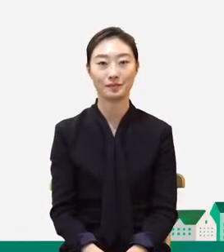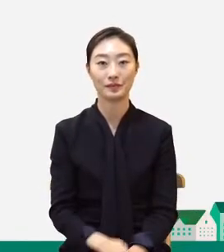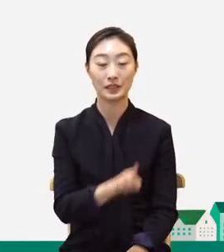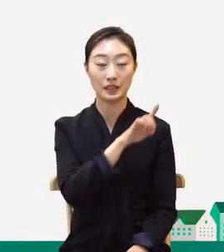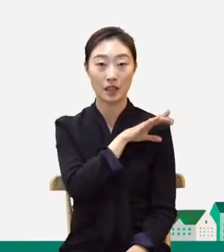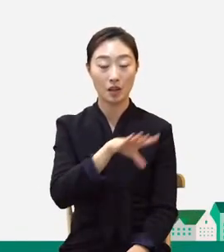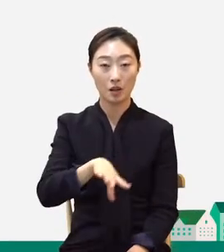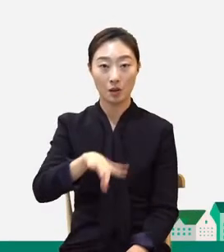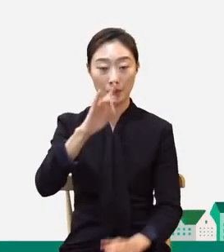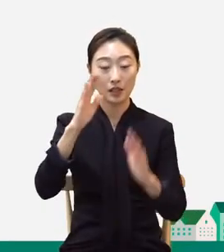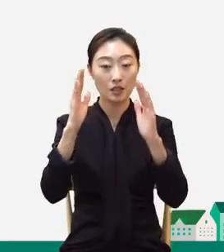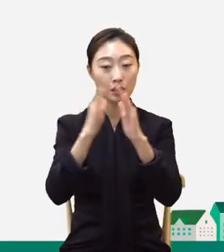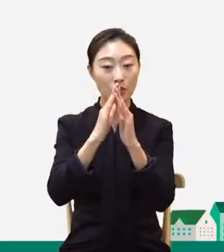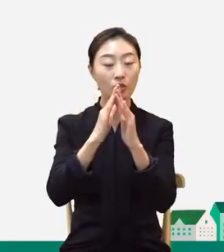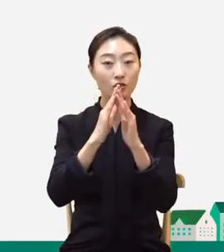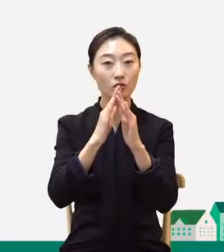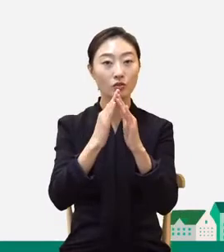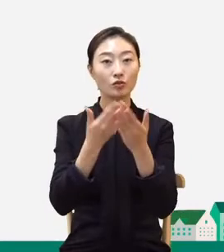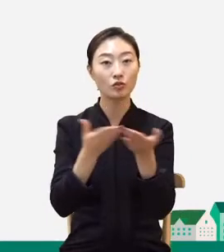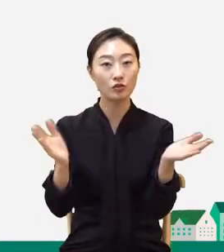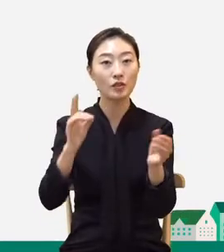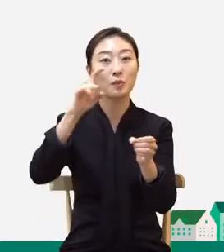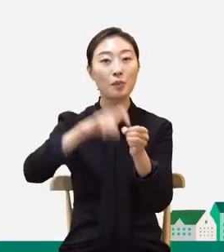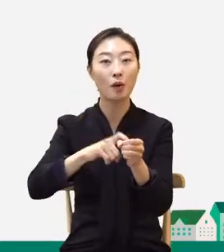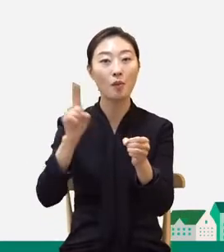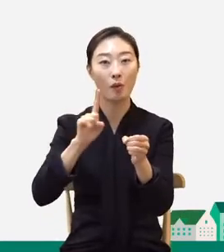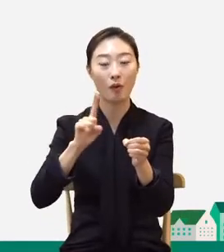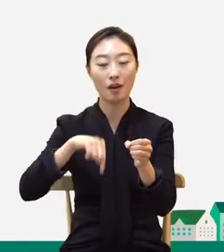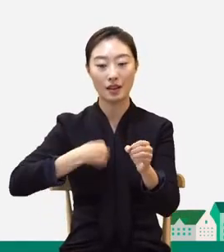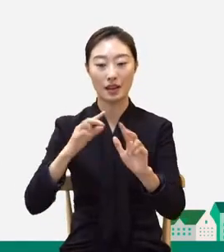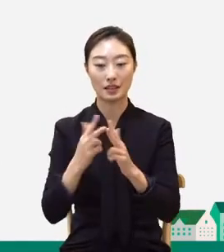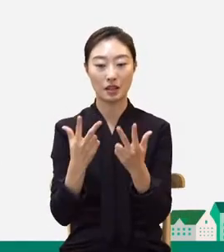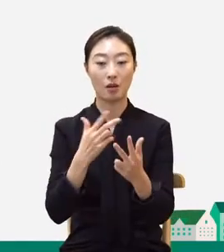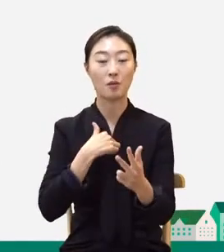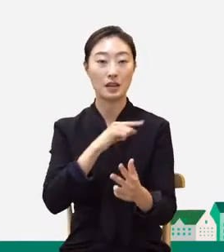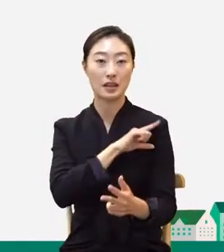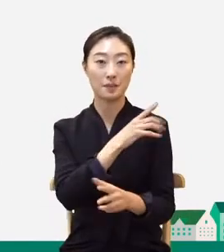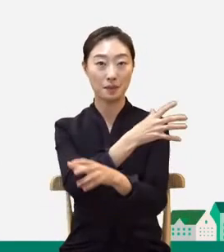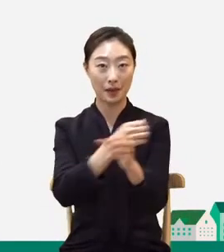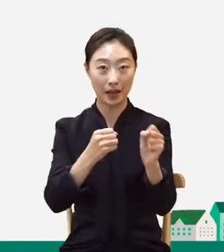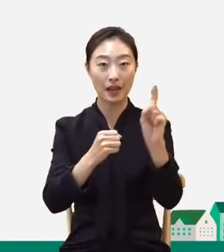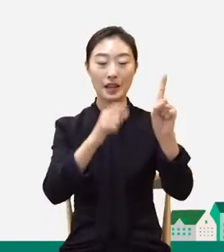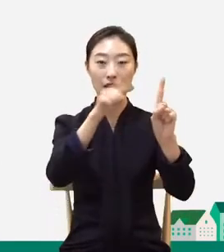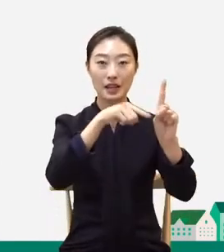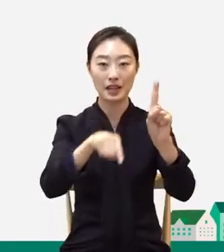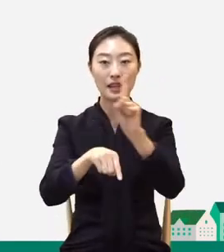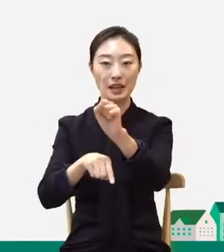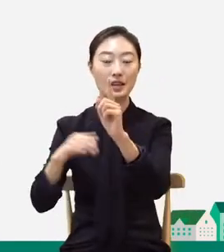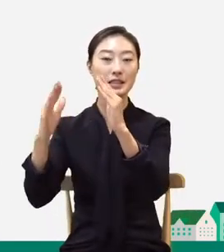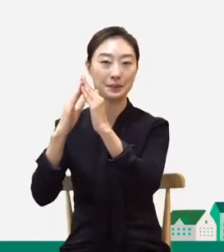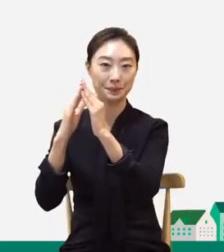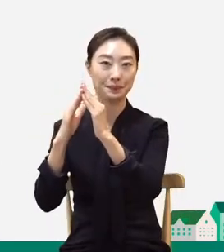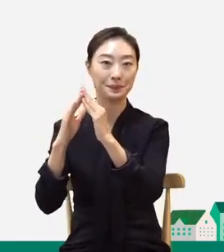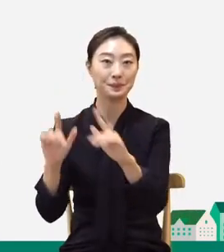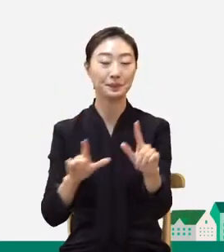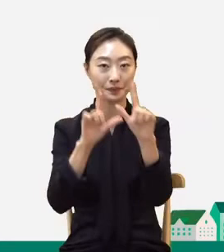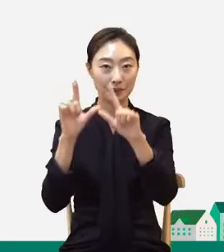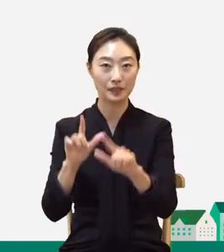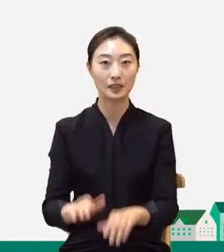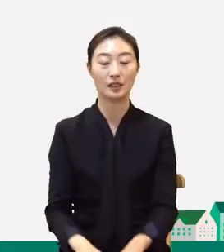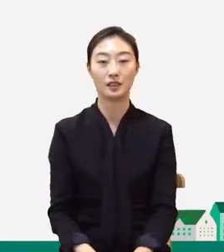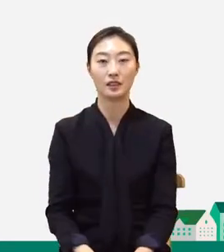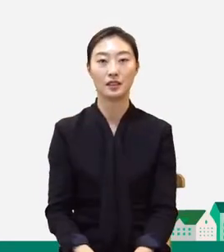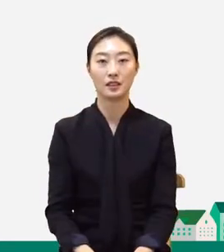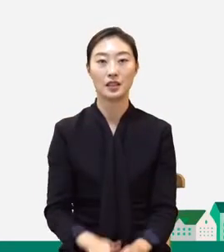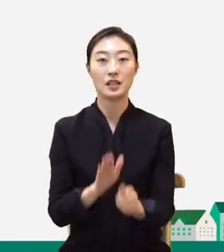우선 지원주택의 목적입니다. 당사자 본인 명의로 계약한 1인 1가구에서 생활하시는 건데요.